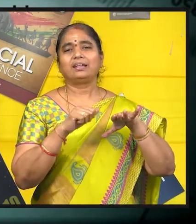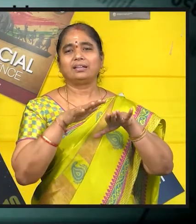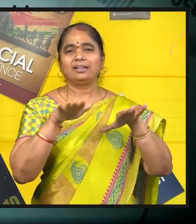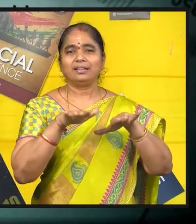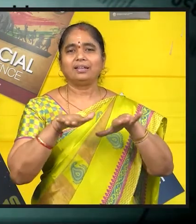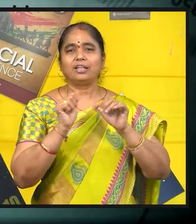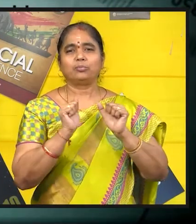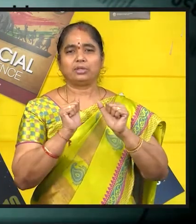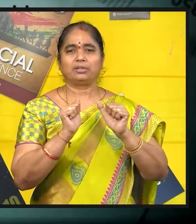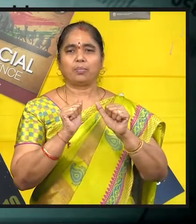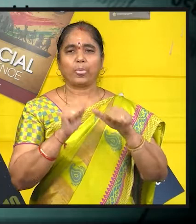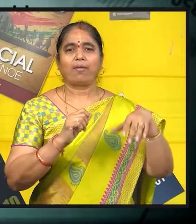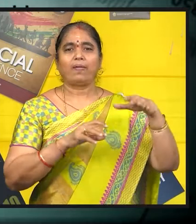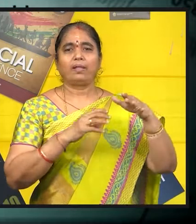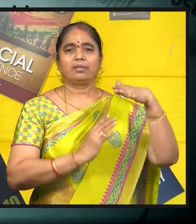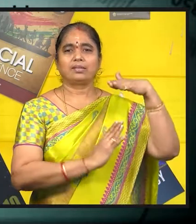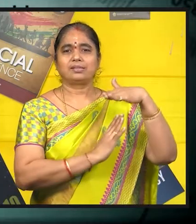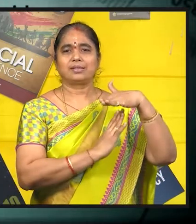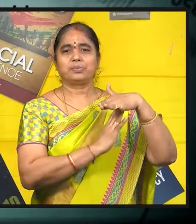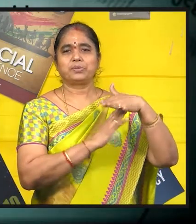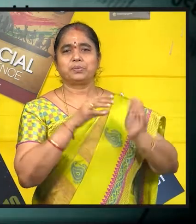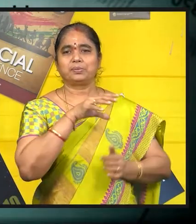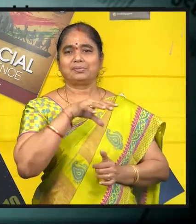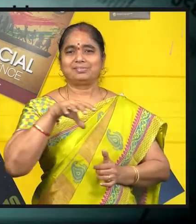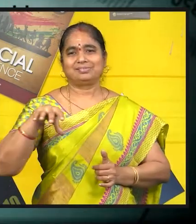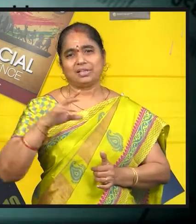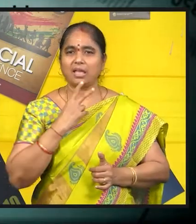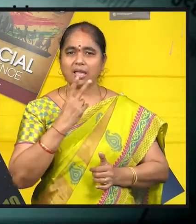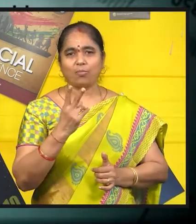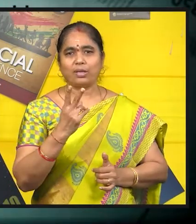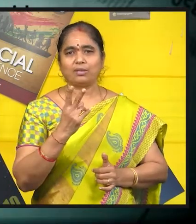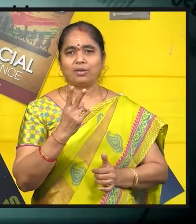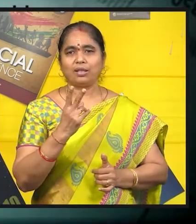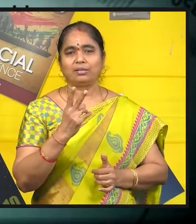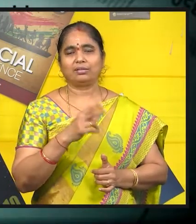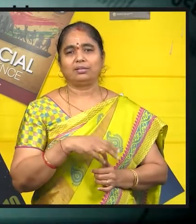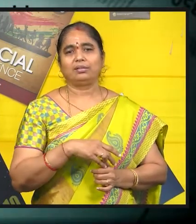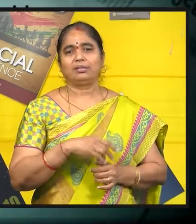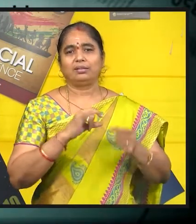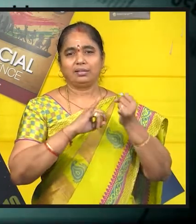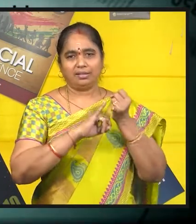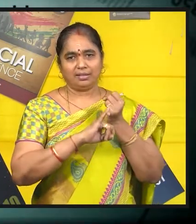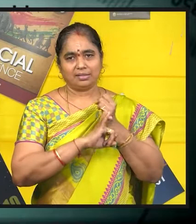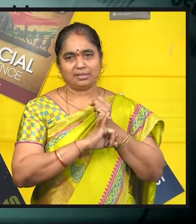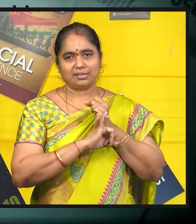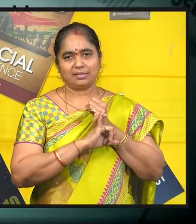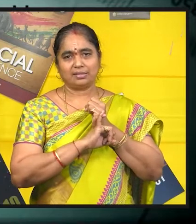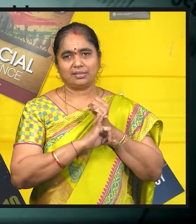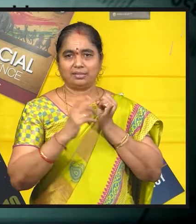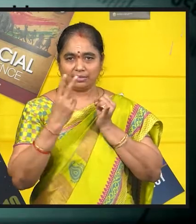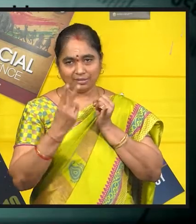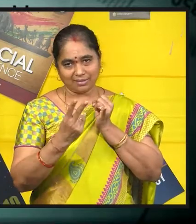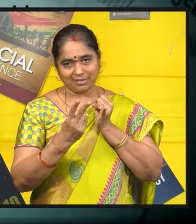அப்படின்னு சொல்லி பார்த்தீங்கன்னா இந்த துணை ஆற்றல் மட்டத்திற்கு போகணும். துணை ஆற்றல் மட்டத்தை பொறுத்த வரைக்கும் எஸ்